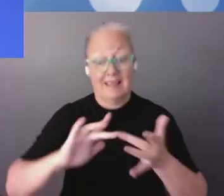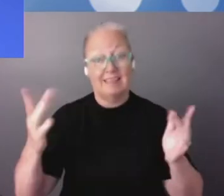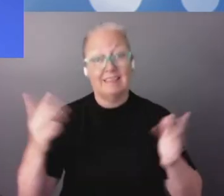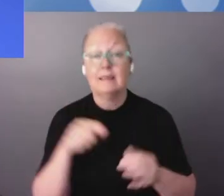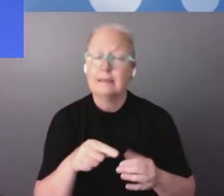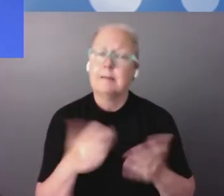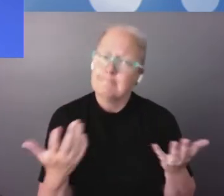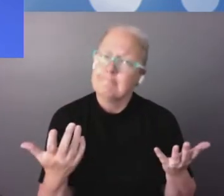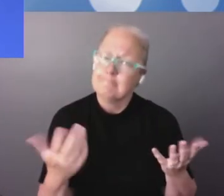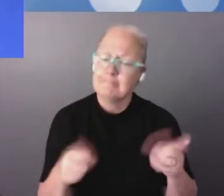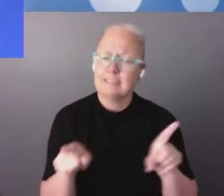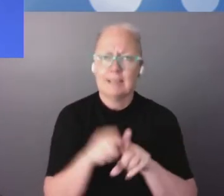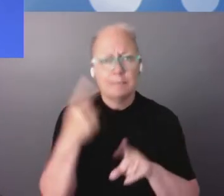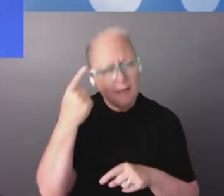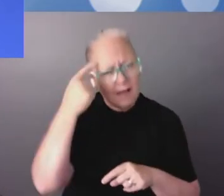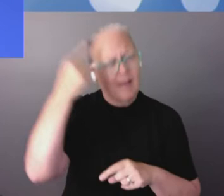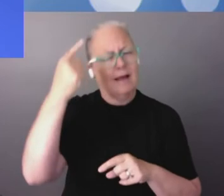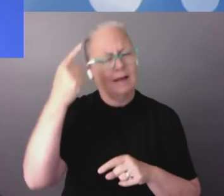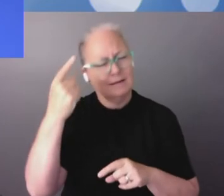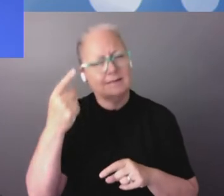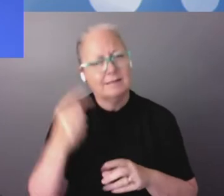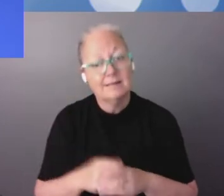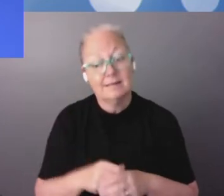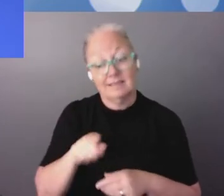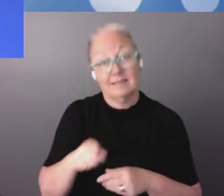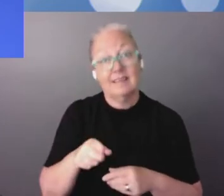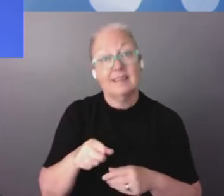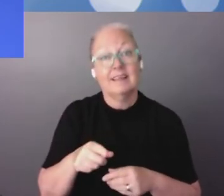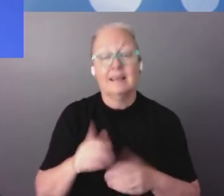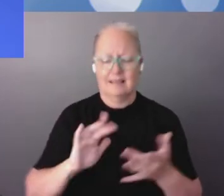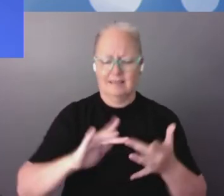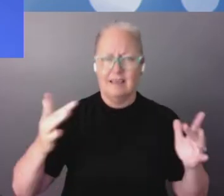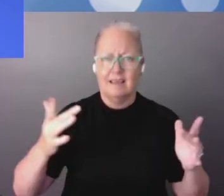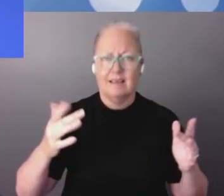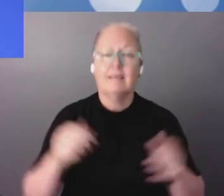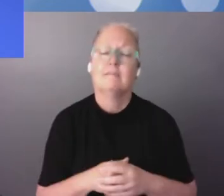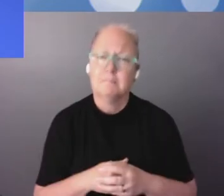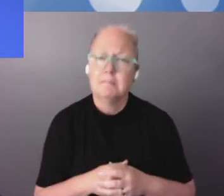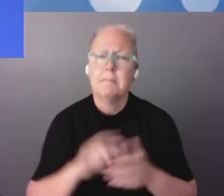a un impact beaucoup plus grand sur la vie de tous les gens du monde entier.